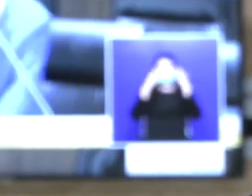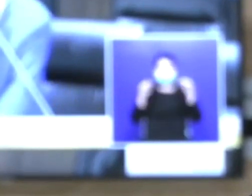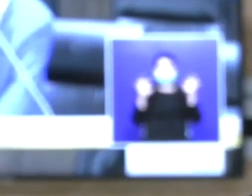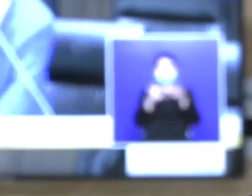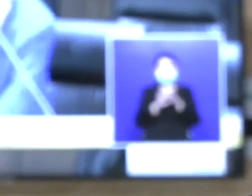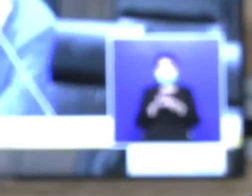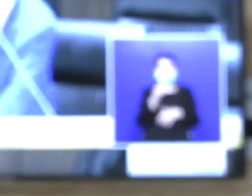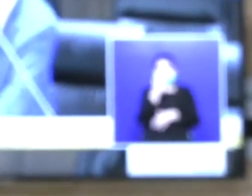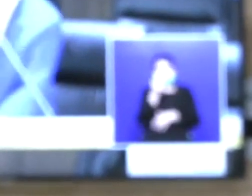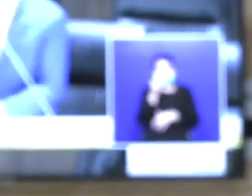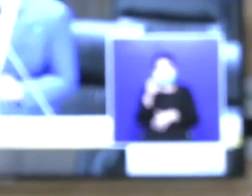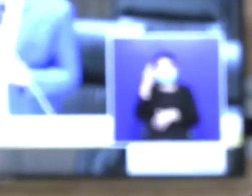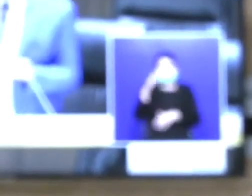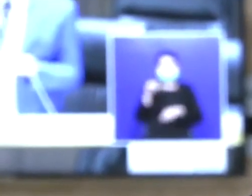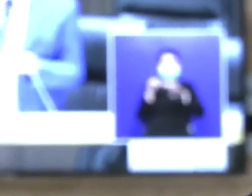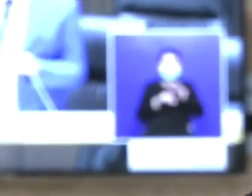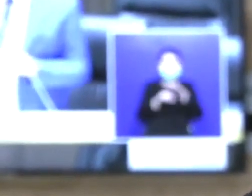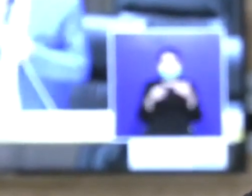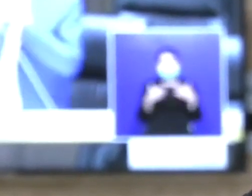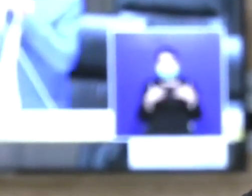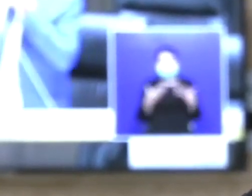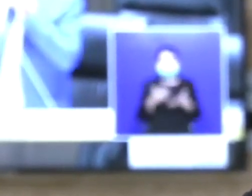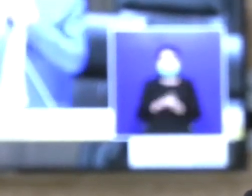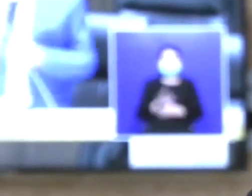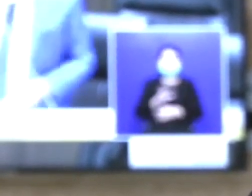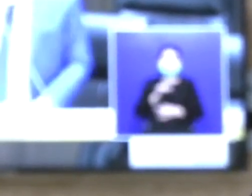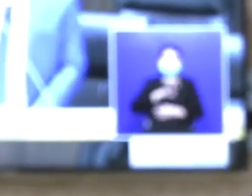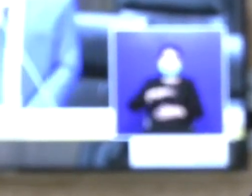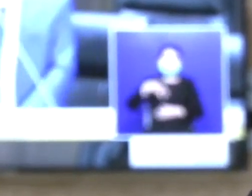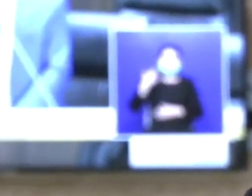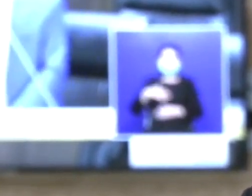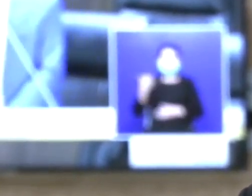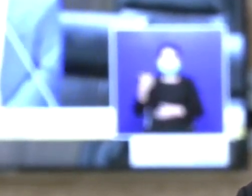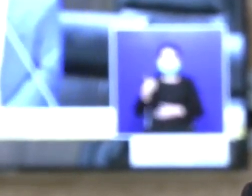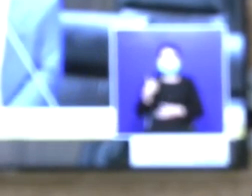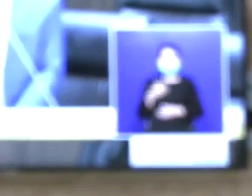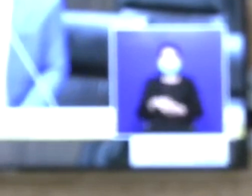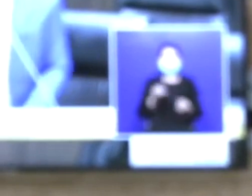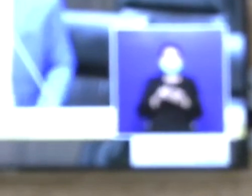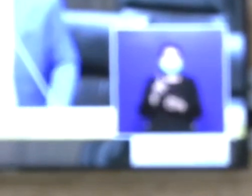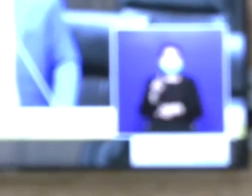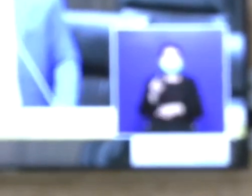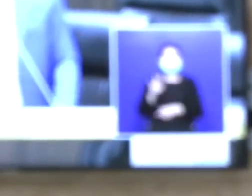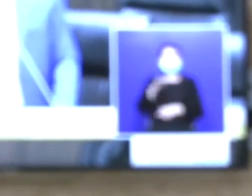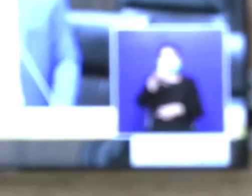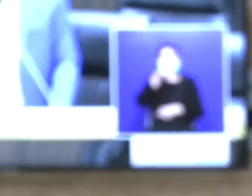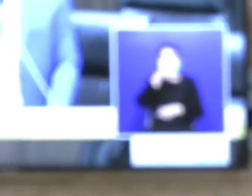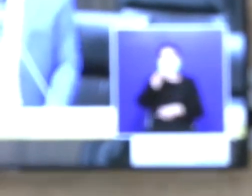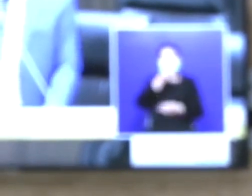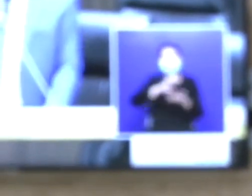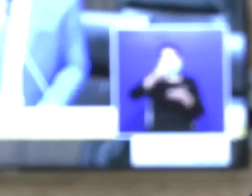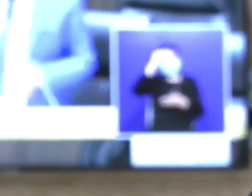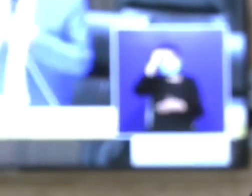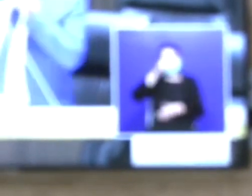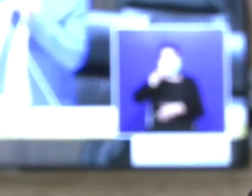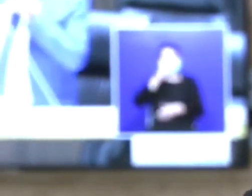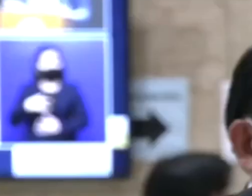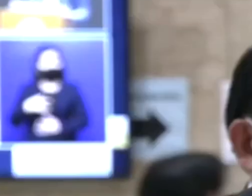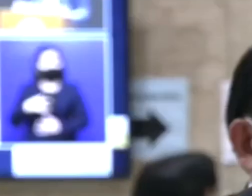ทศมาทำร้ายผมมันก็ไม่ถูกต้อง ท่านมองว่าทำไมเขาถึงออกมาบ่อยก้าวย่างเขาต้องการอะไรครับท่าน ถามตัวเ